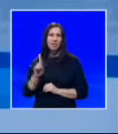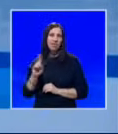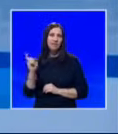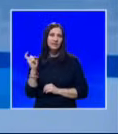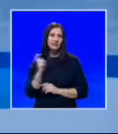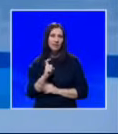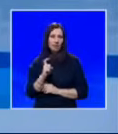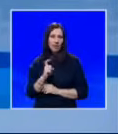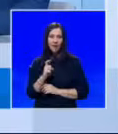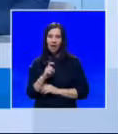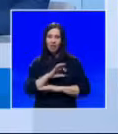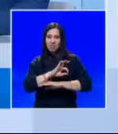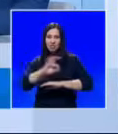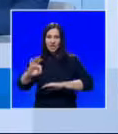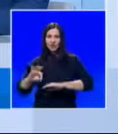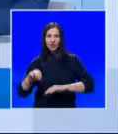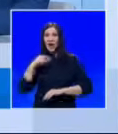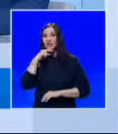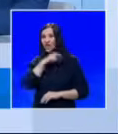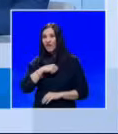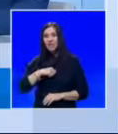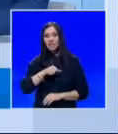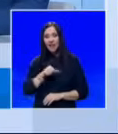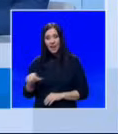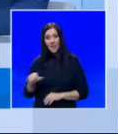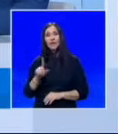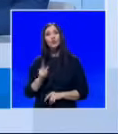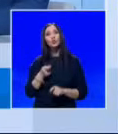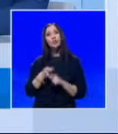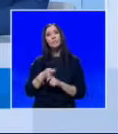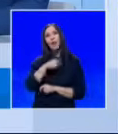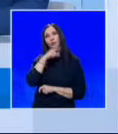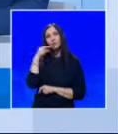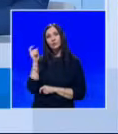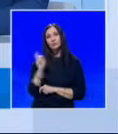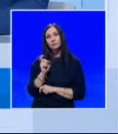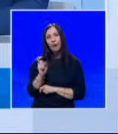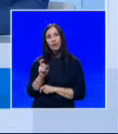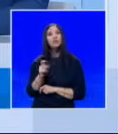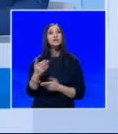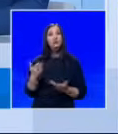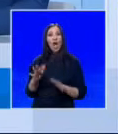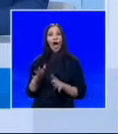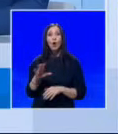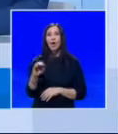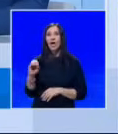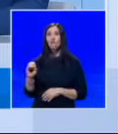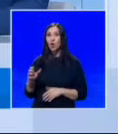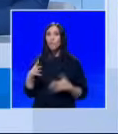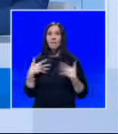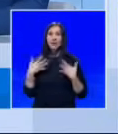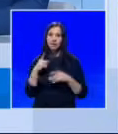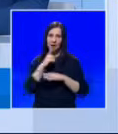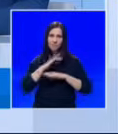слаба, да начертае червените линии, които да направят Русия слаба и че ако Европа